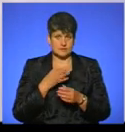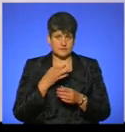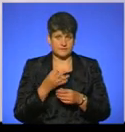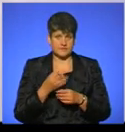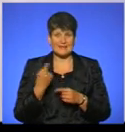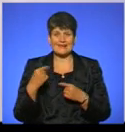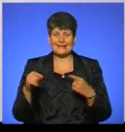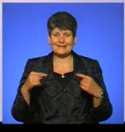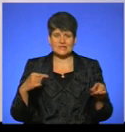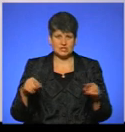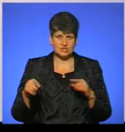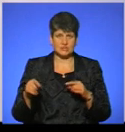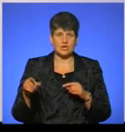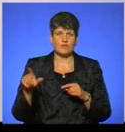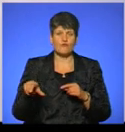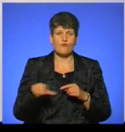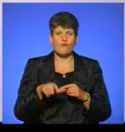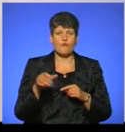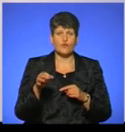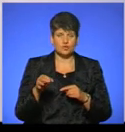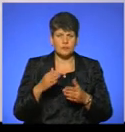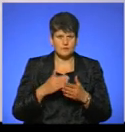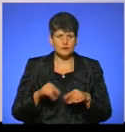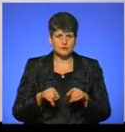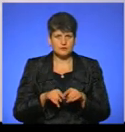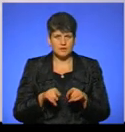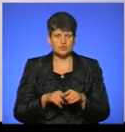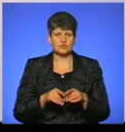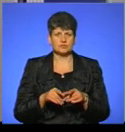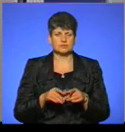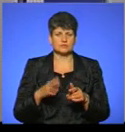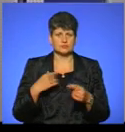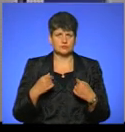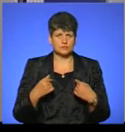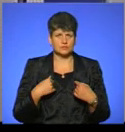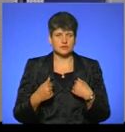водойми Тернопільської області, чи потерпають вони від відходів підприємств?